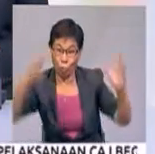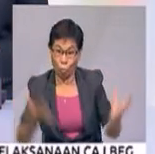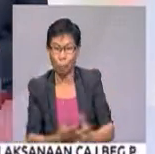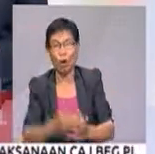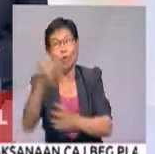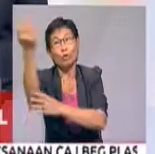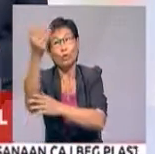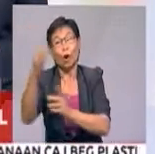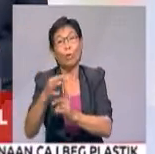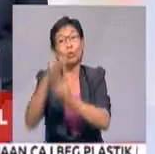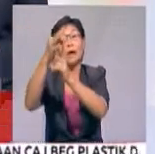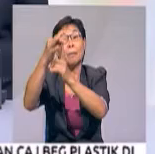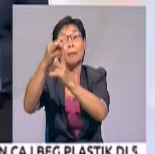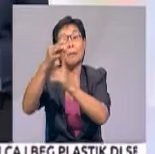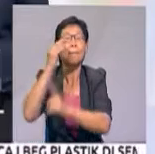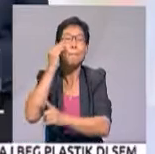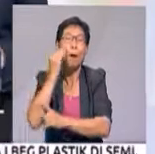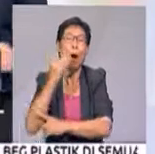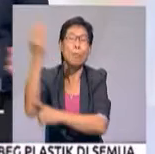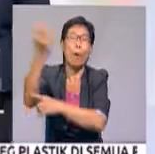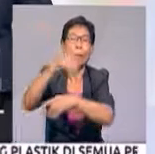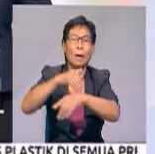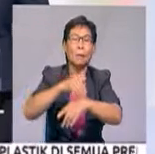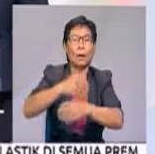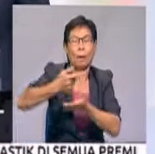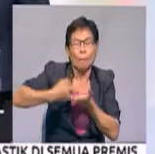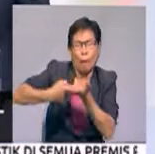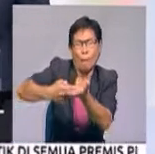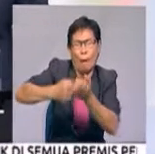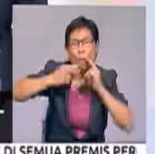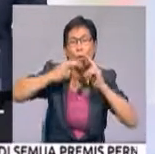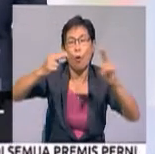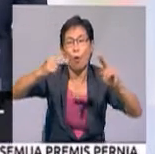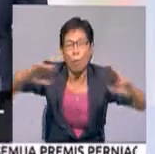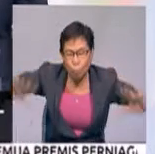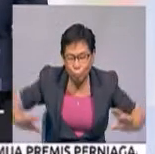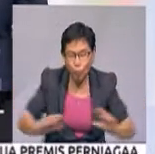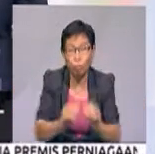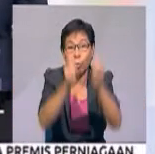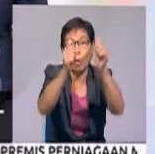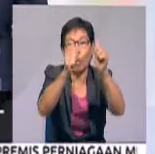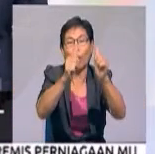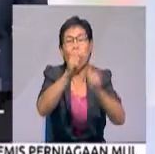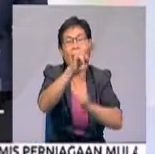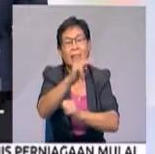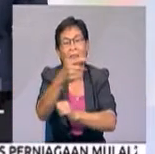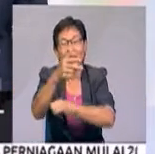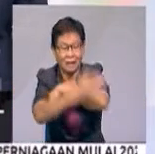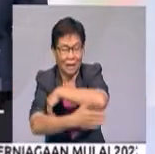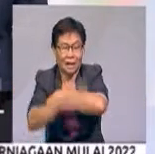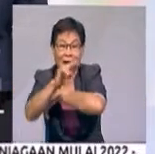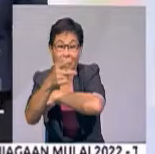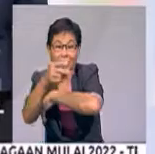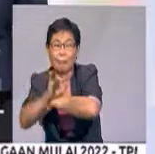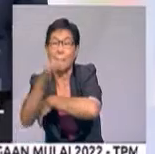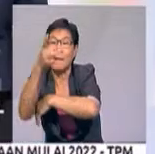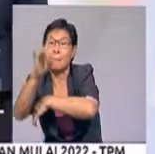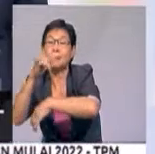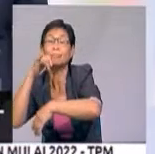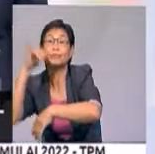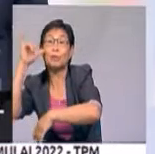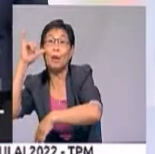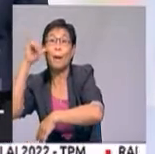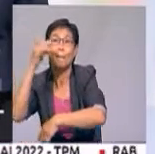Perdana Menteri Tun Dr. Mahathir Mohamad pada sesi debat umum Sidang Kemuncak Pergerakan Negara-Negara Berkecuali 6-18 semalam.